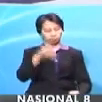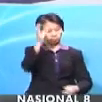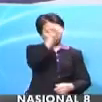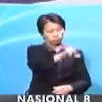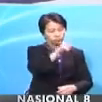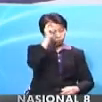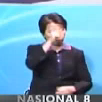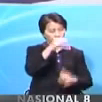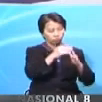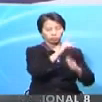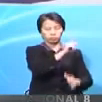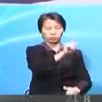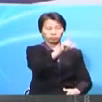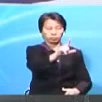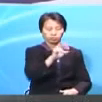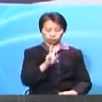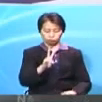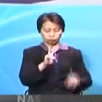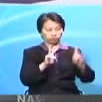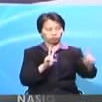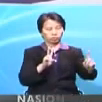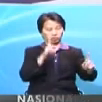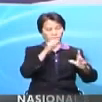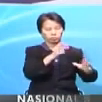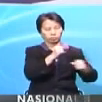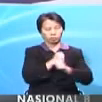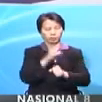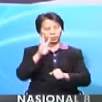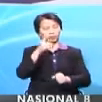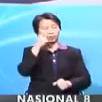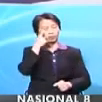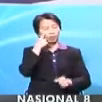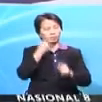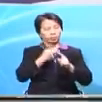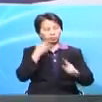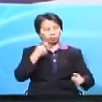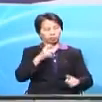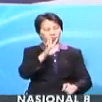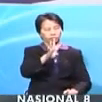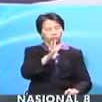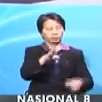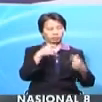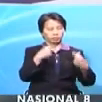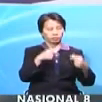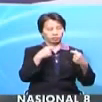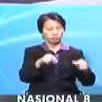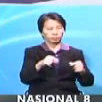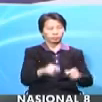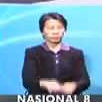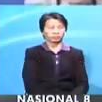Timor Leste 21 di diri untuk meraih empat mata dari pada 4 lawannya